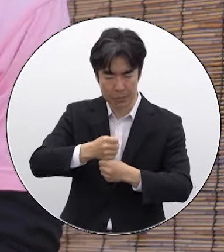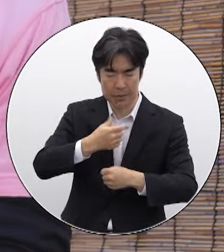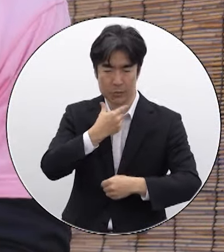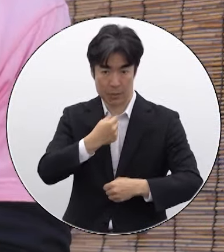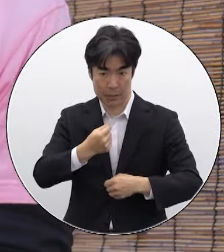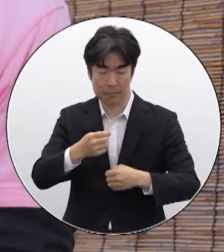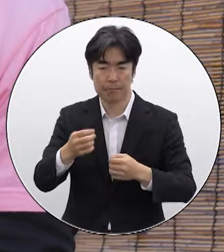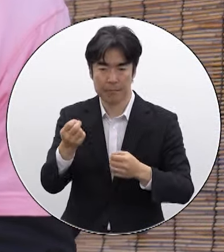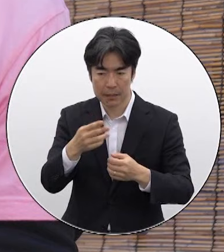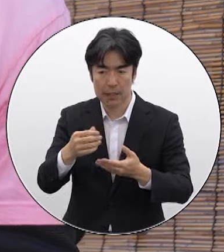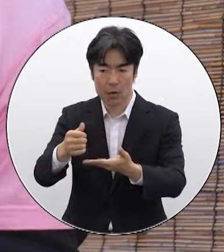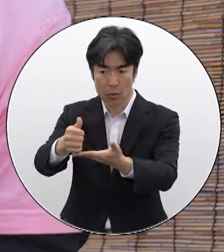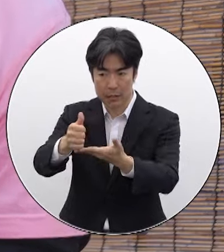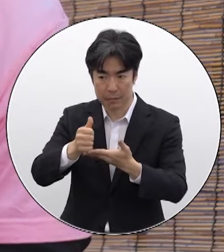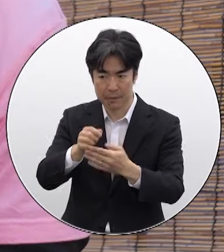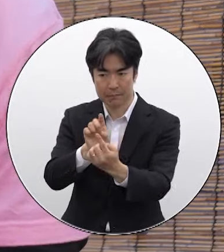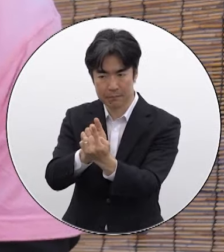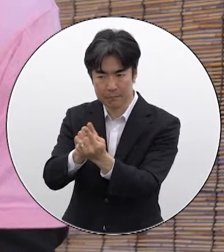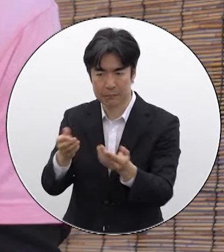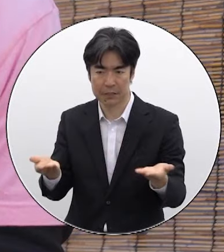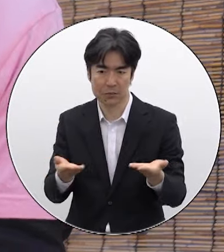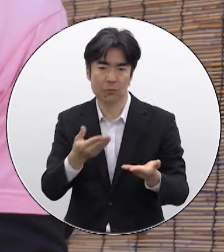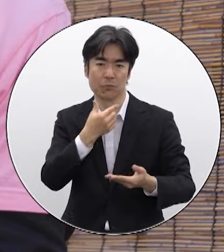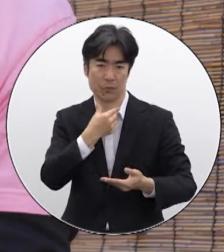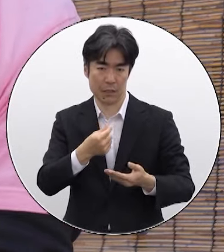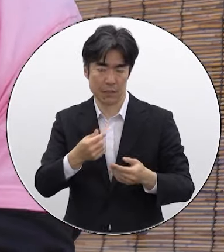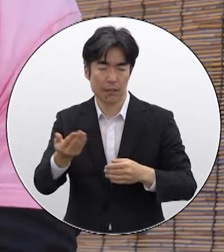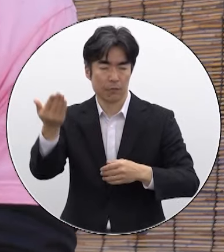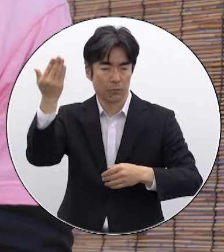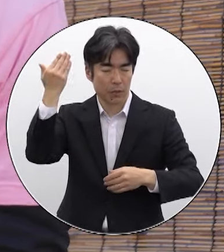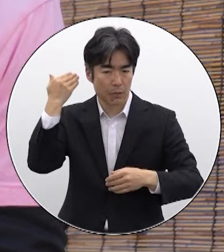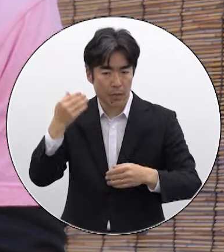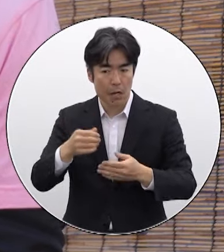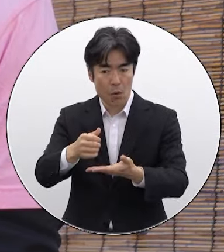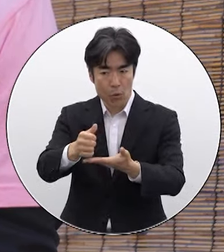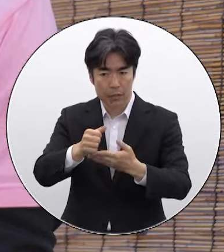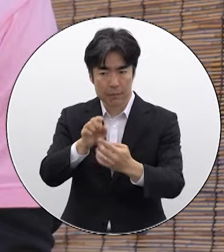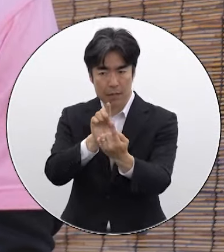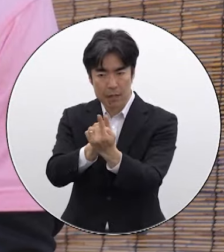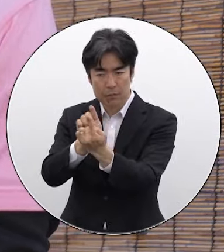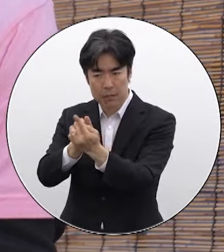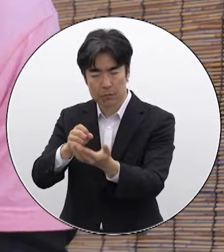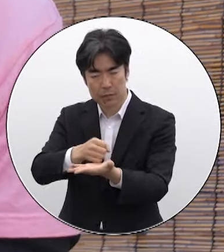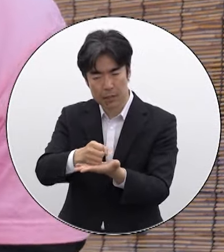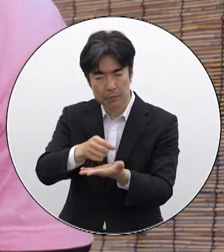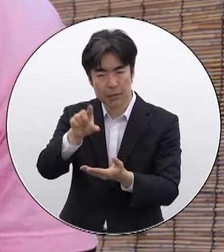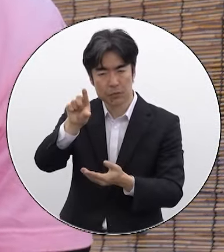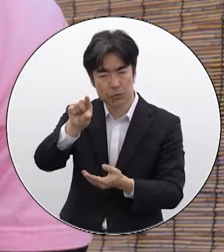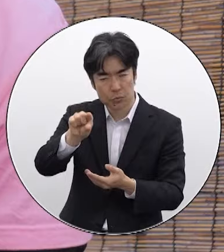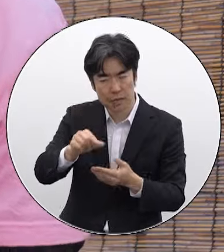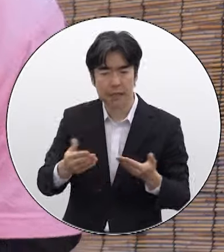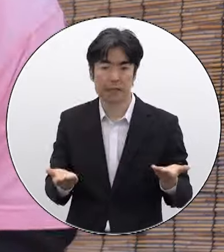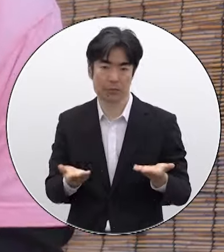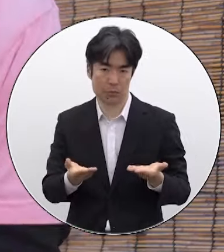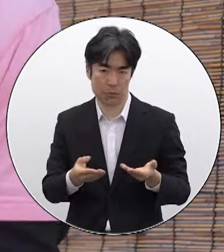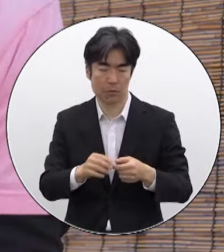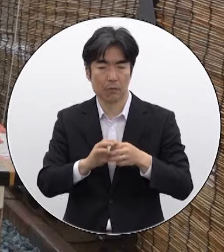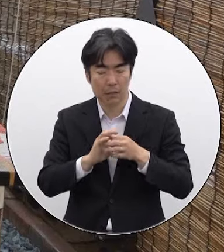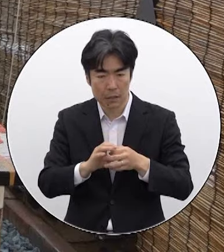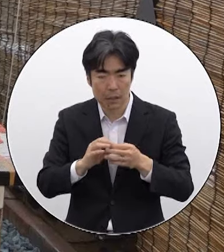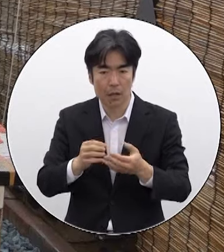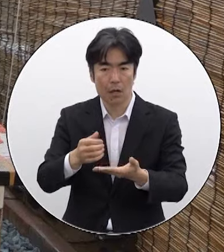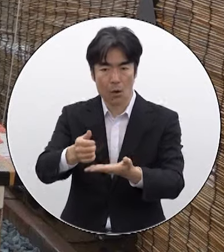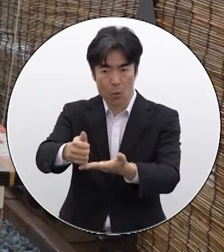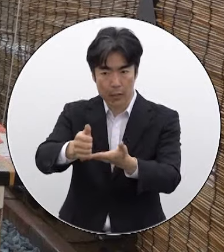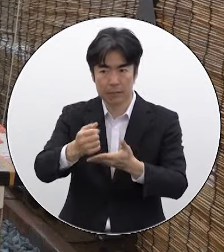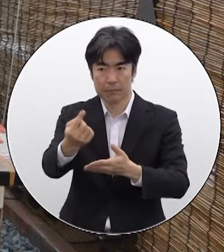接客業も好きだったんですけど、うんうん、昔はあの接客の少ないお仕事してたんで、 はい、 あ